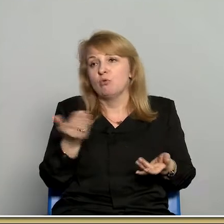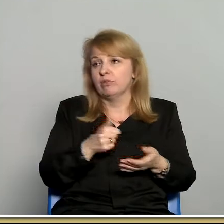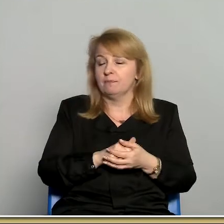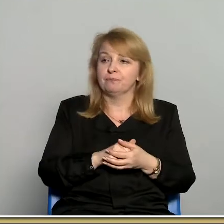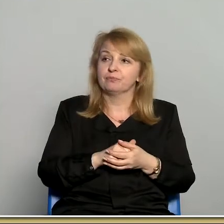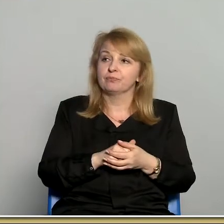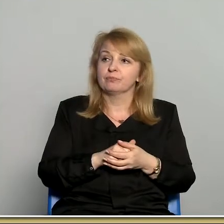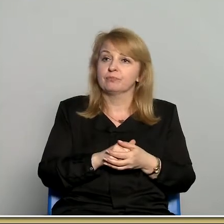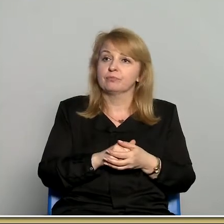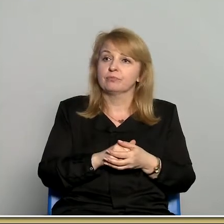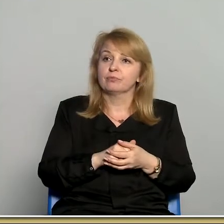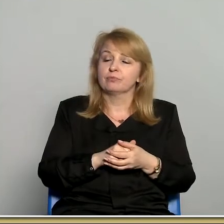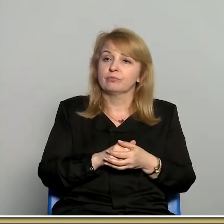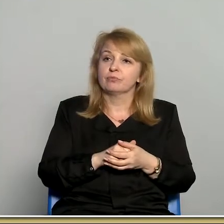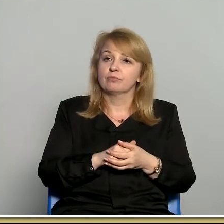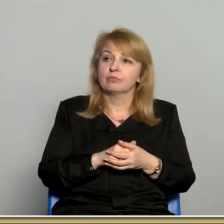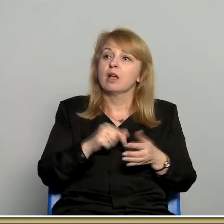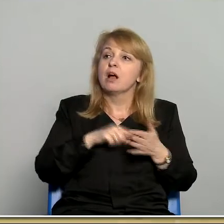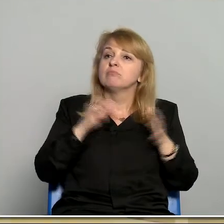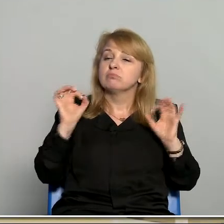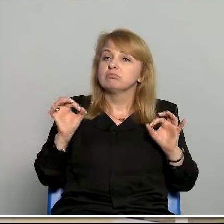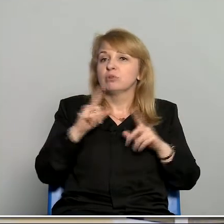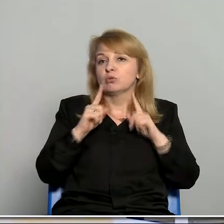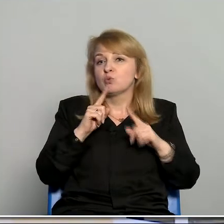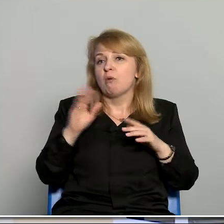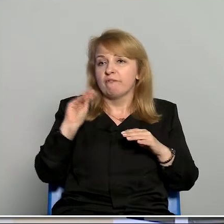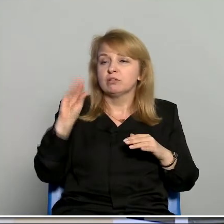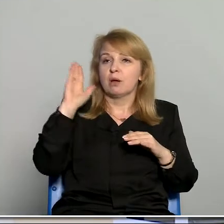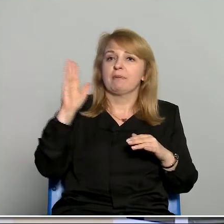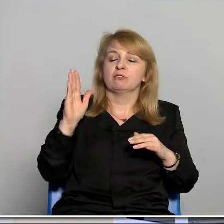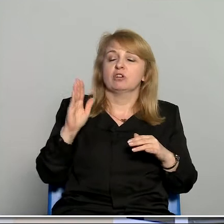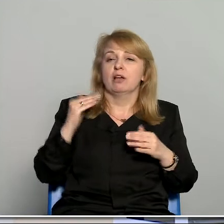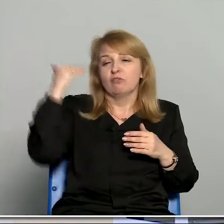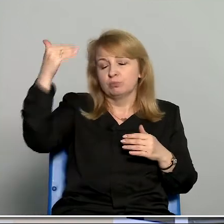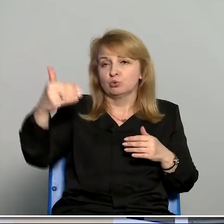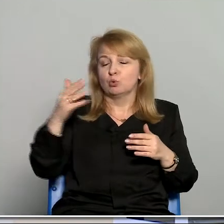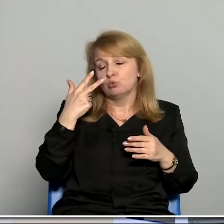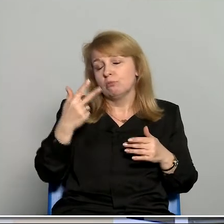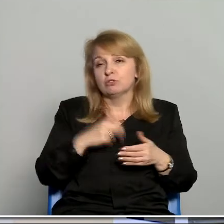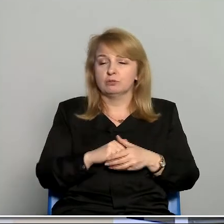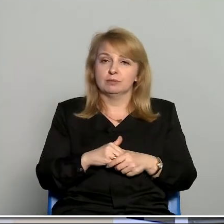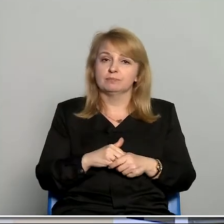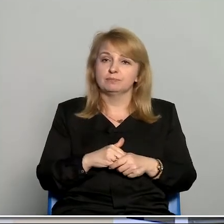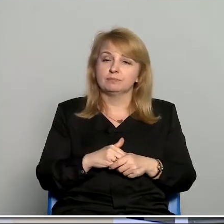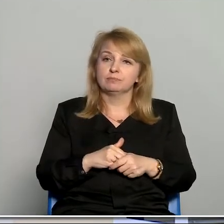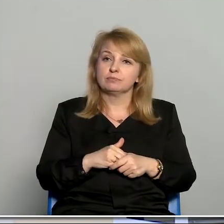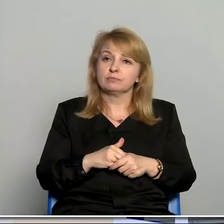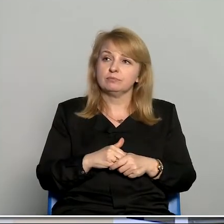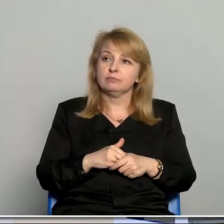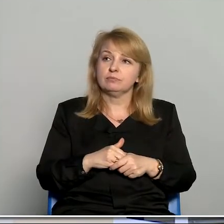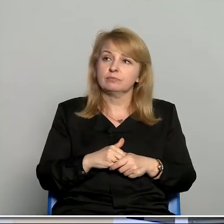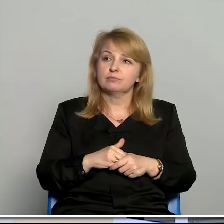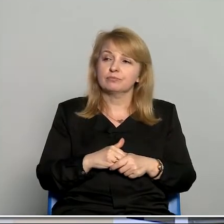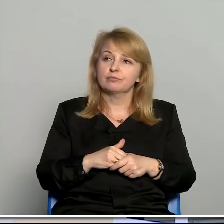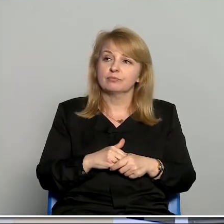propozycji posłuchamy. Jest też, będzie też możliwość rozmowy na ten temat o najbliższym komitecie monitorującym. I proszę